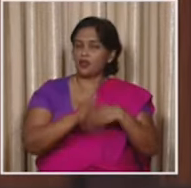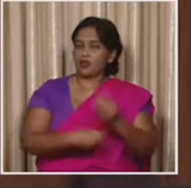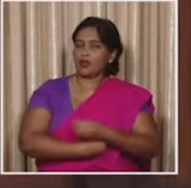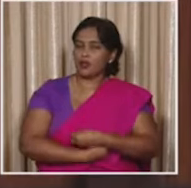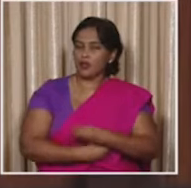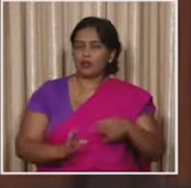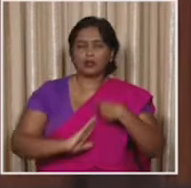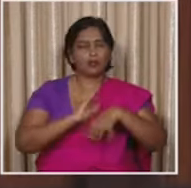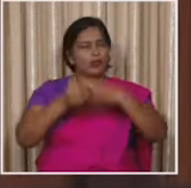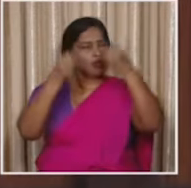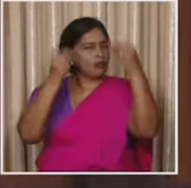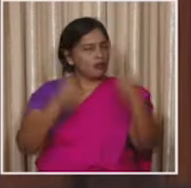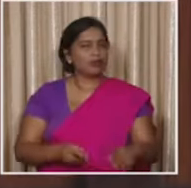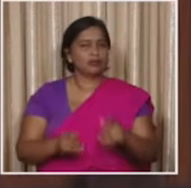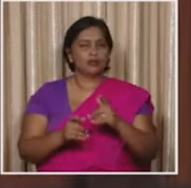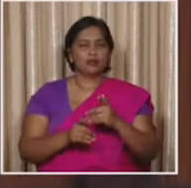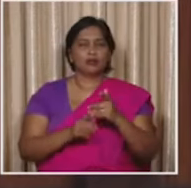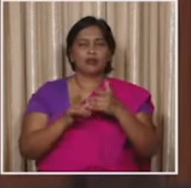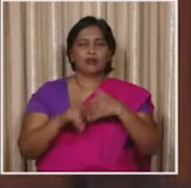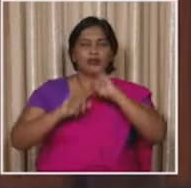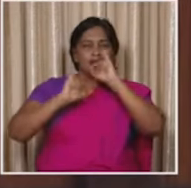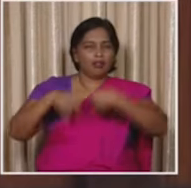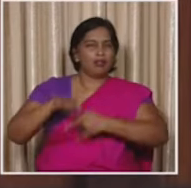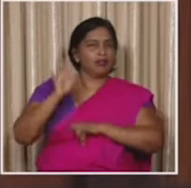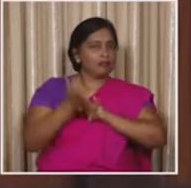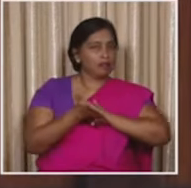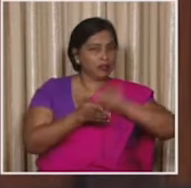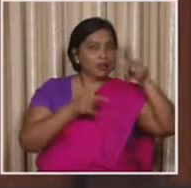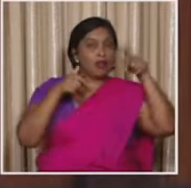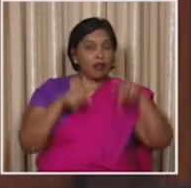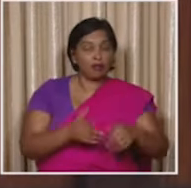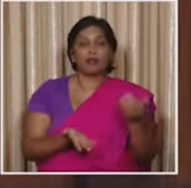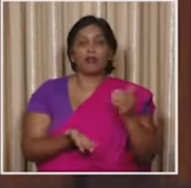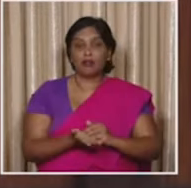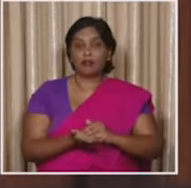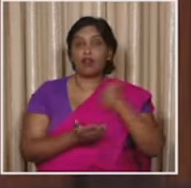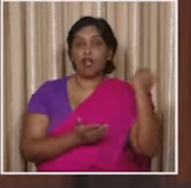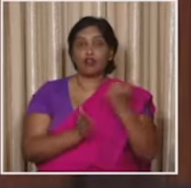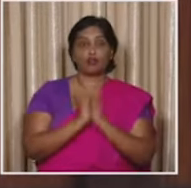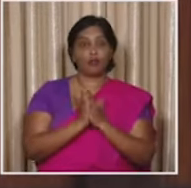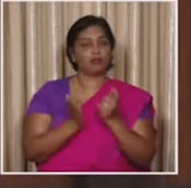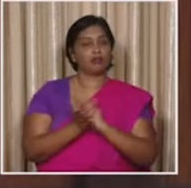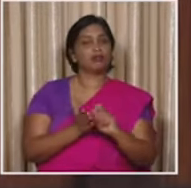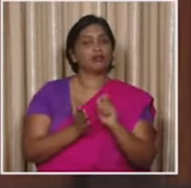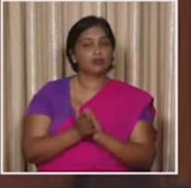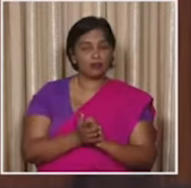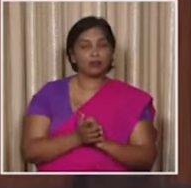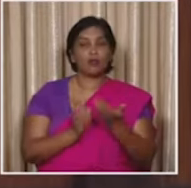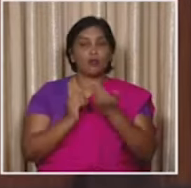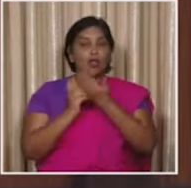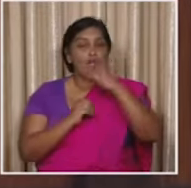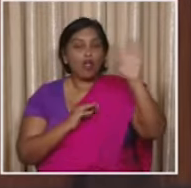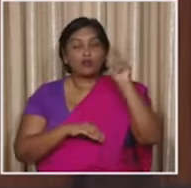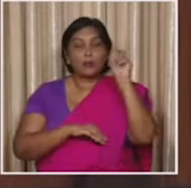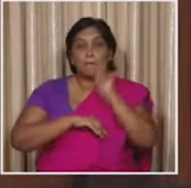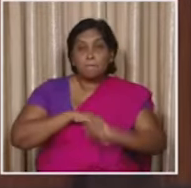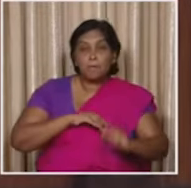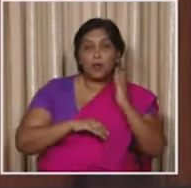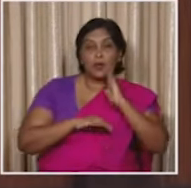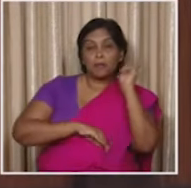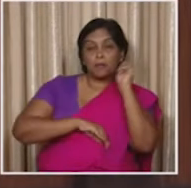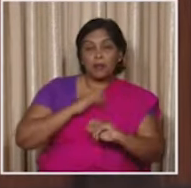வினாசகர்ல ரட்ட பங்குளத் கர்ல சரணாகத்தேக் வகை ரட்ட தாலகிய புத்கலையா அது நேவத வாரையா கழுத்தேன் பொதக்லியனோ யாவ பலவாஹரின் கருப்பு விதேச